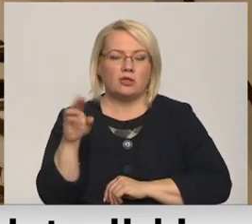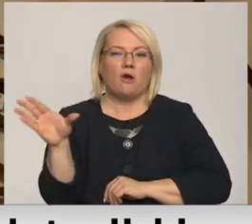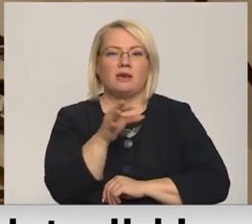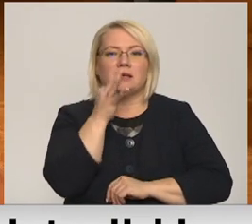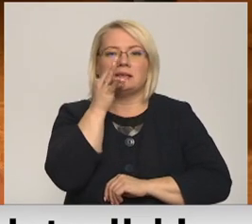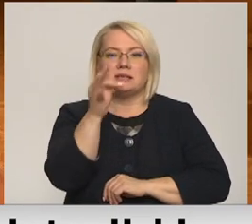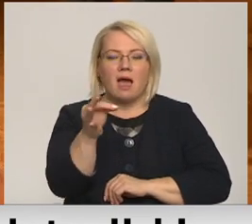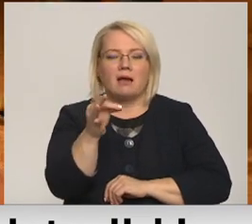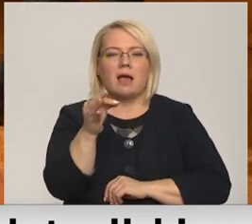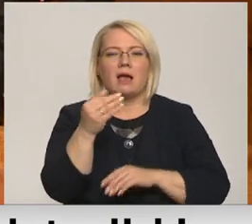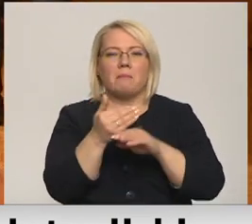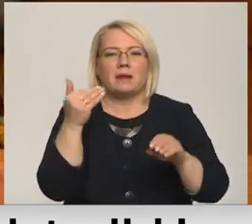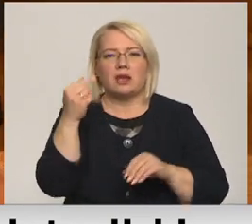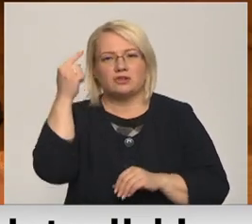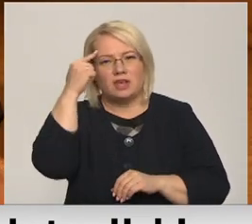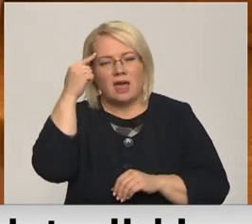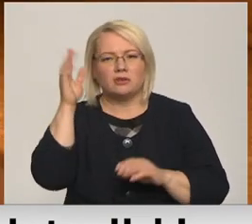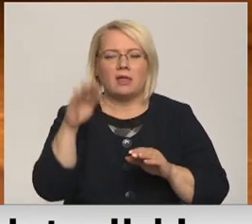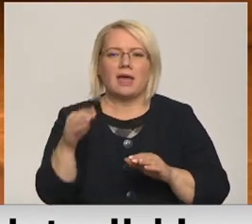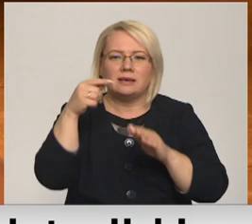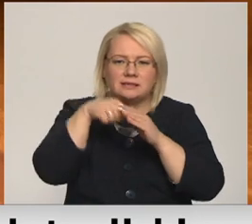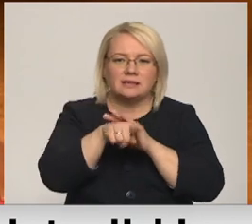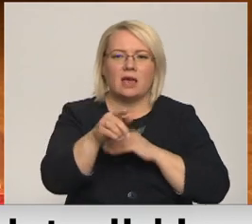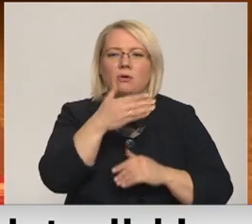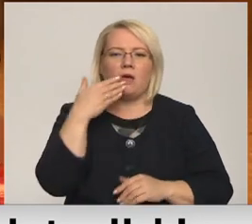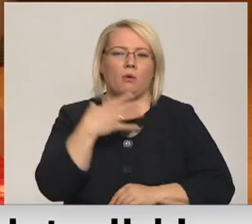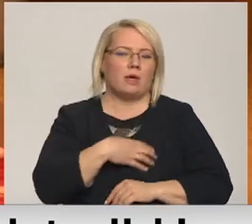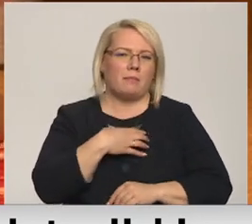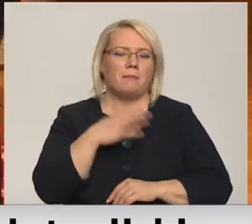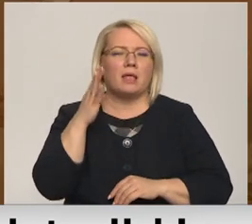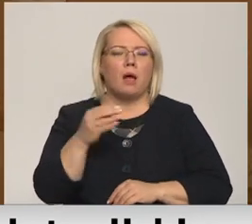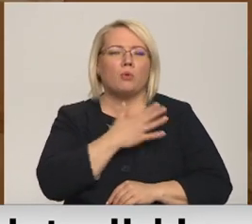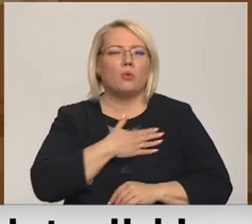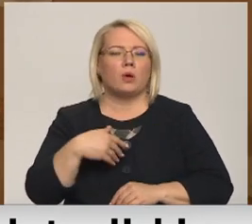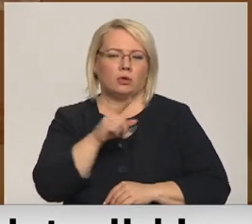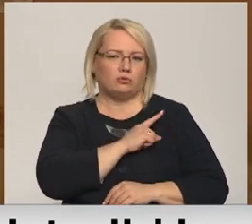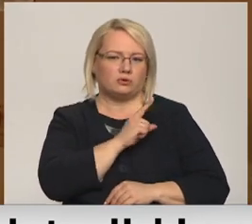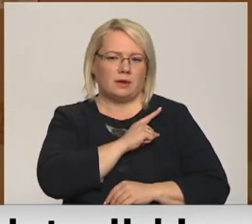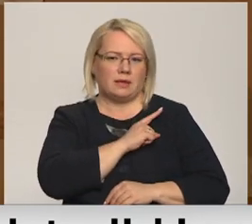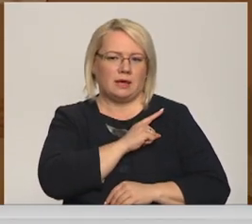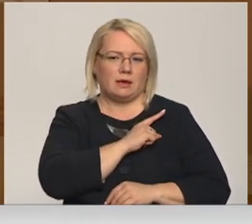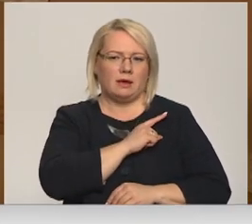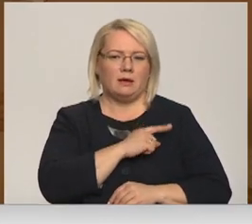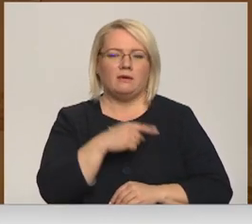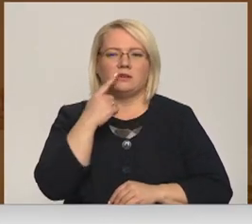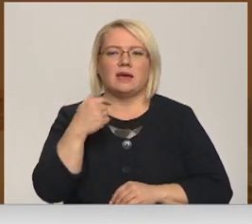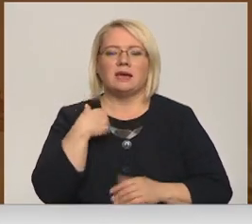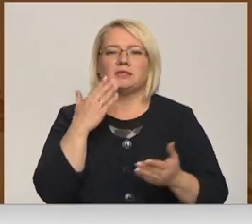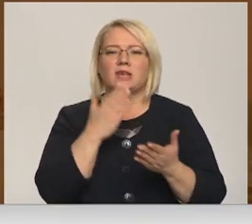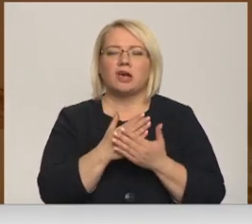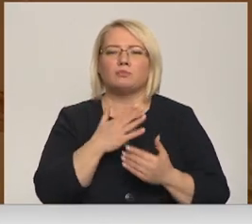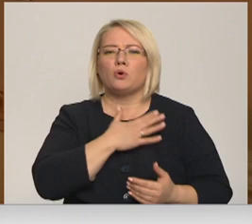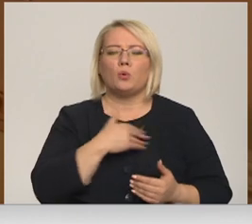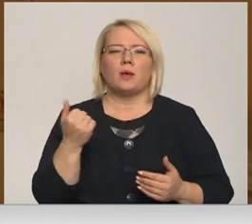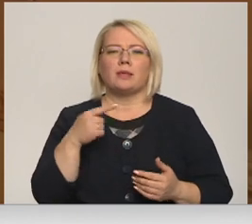priekšzināšanas, lai izlaustos, nav nepieciešamas, bet ir jābūt ļoti vairīgiem. Man cieši patika, jo es esmu tāda azartiska pēc